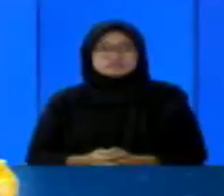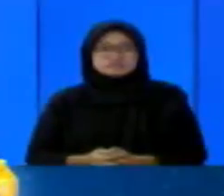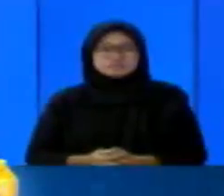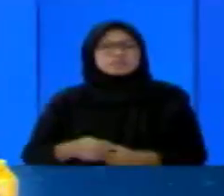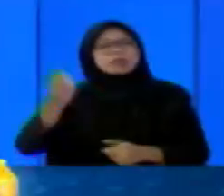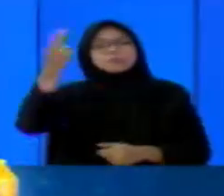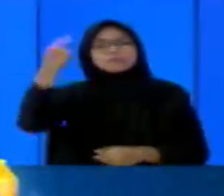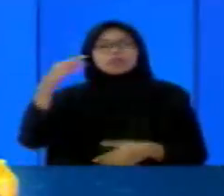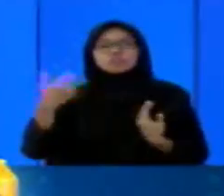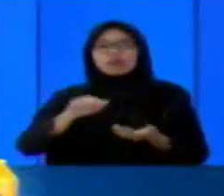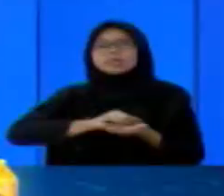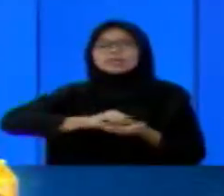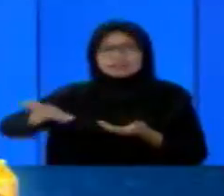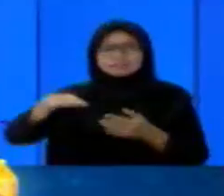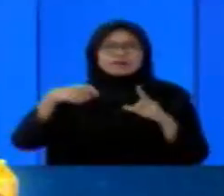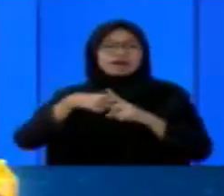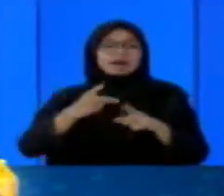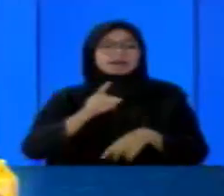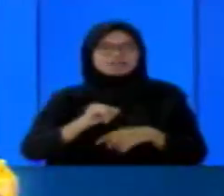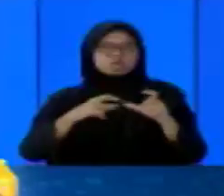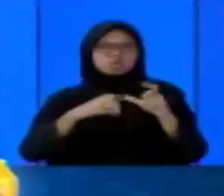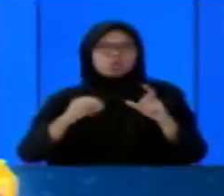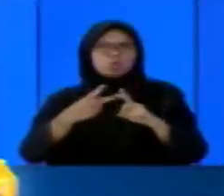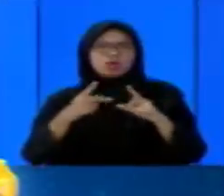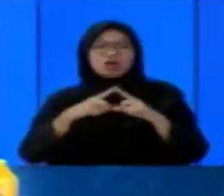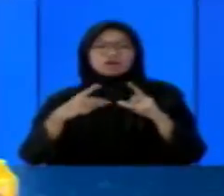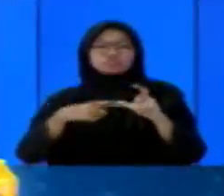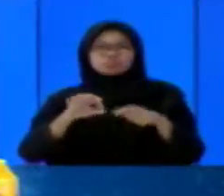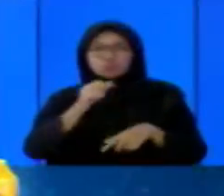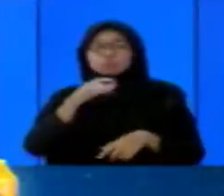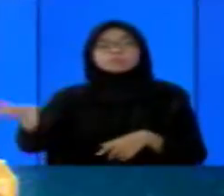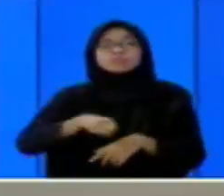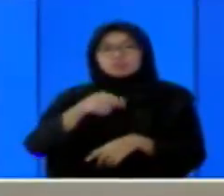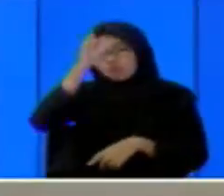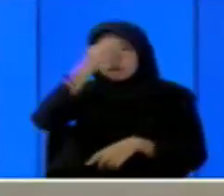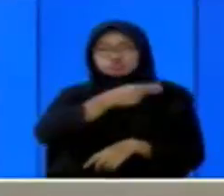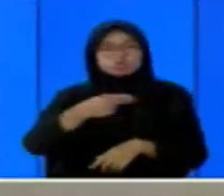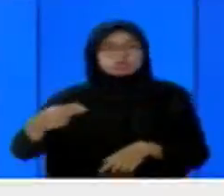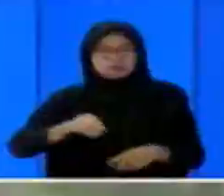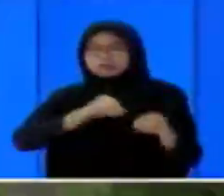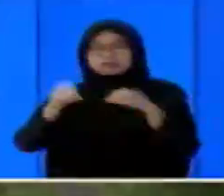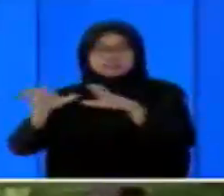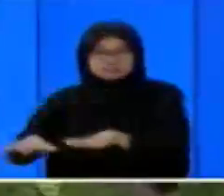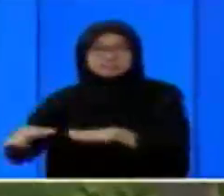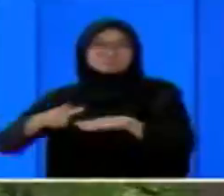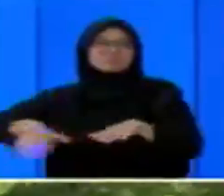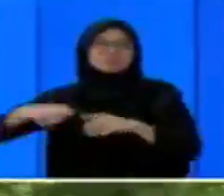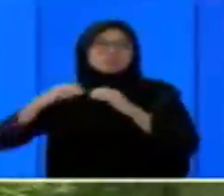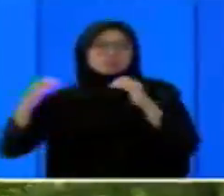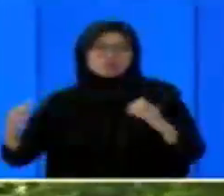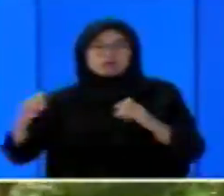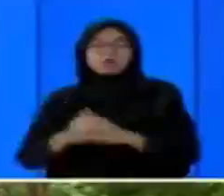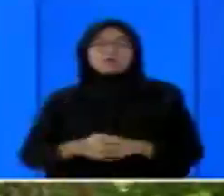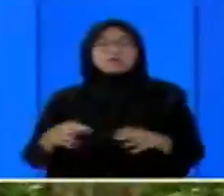Pemerintah telah mengirim KRI Suharto untuk menjemput para WNI di perairan Selat Durian.